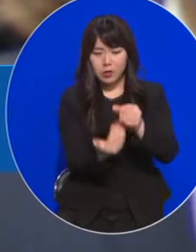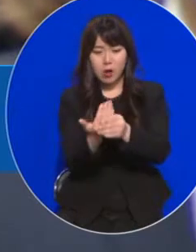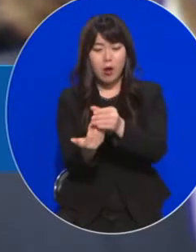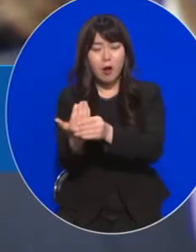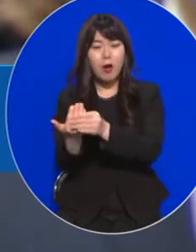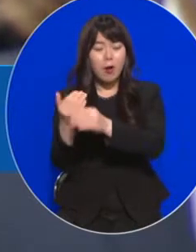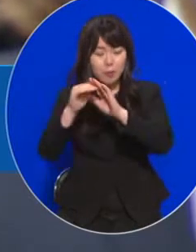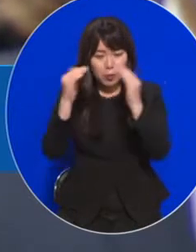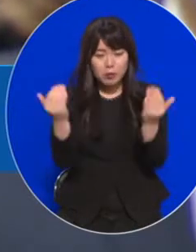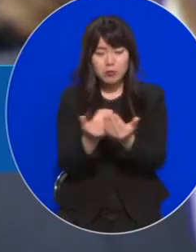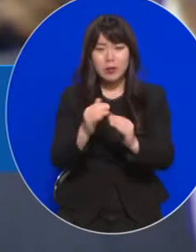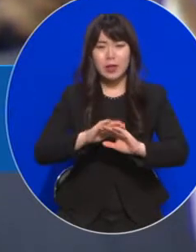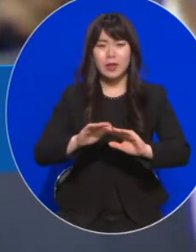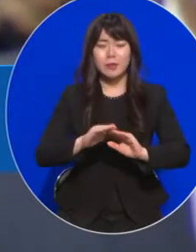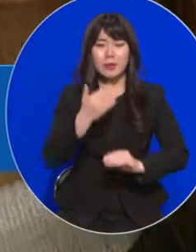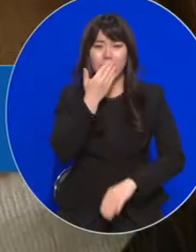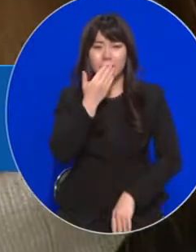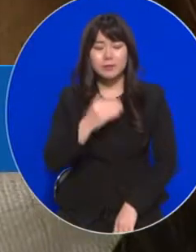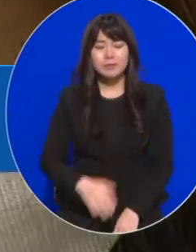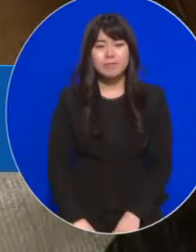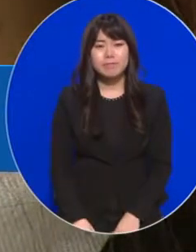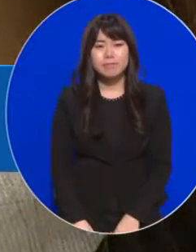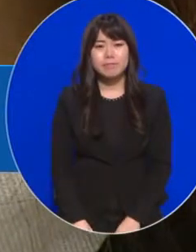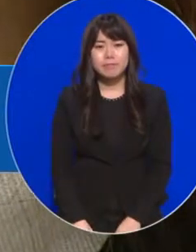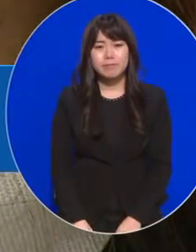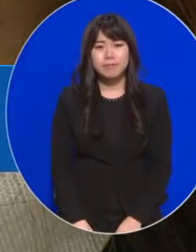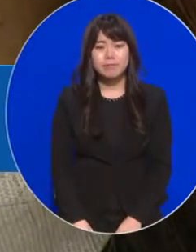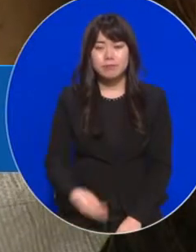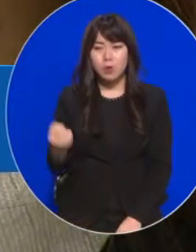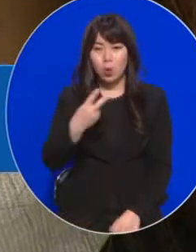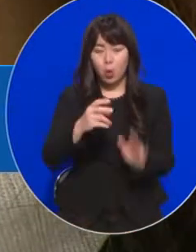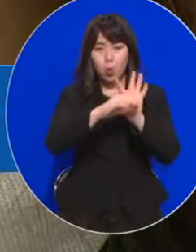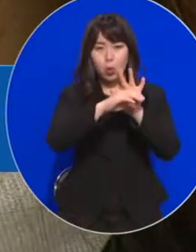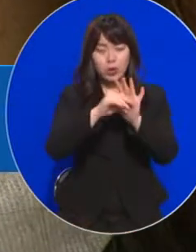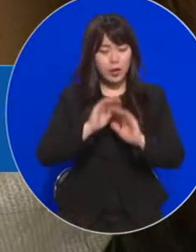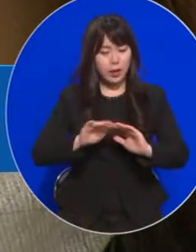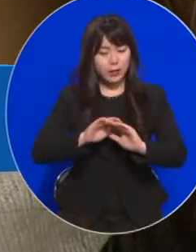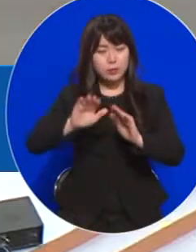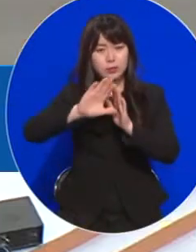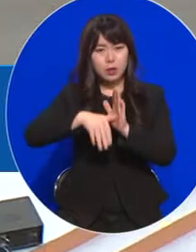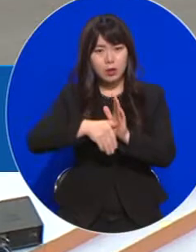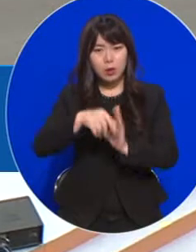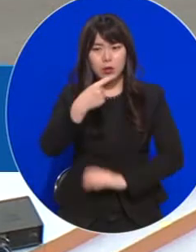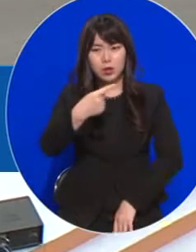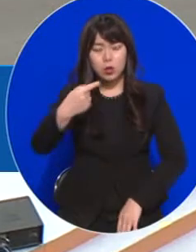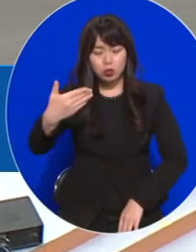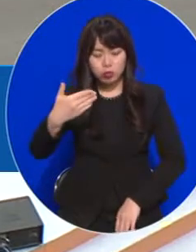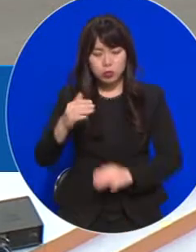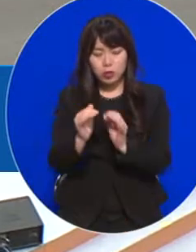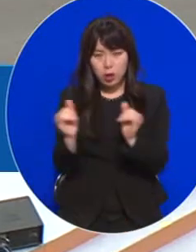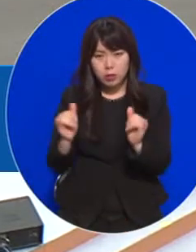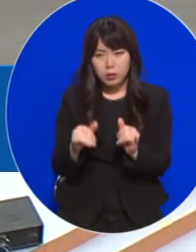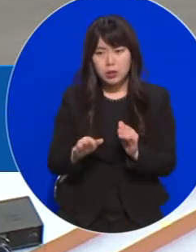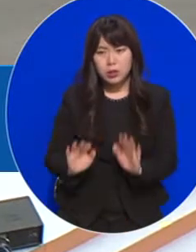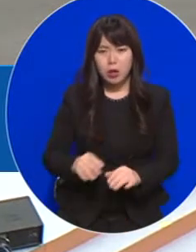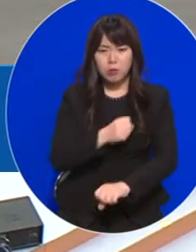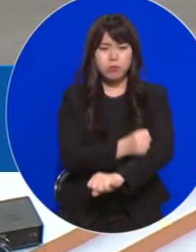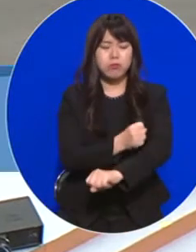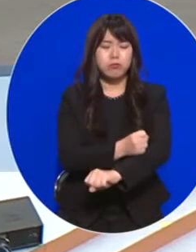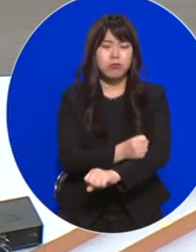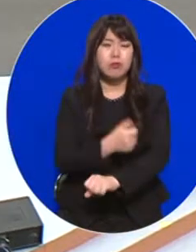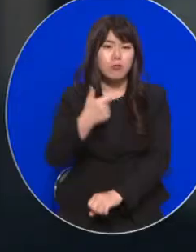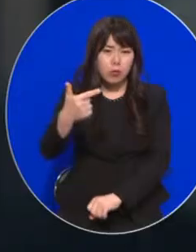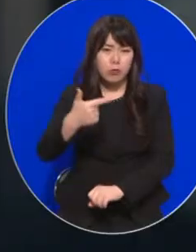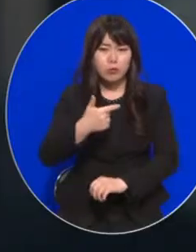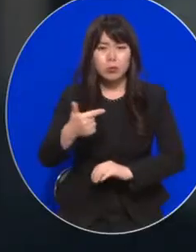대응할 수 있게 됐다고 평가했습니다. 특히 코로나를 극복하는 과정에서 소방관들은 큰 역할을 했다며 감사를